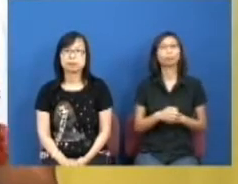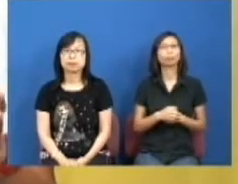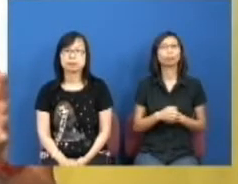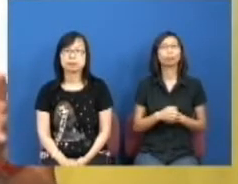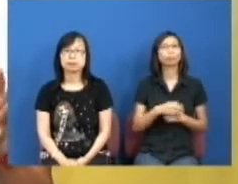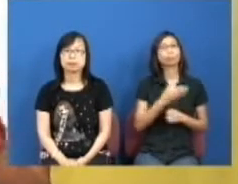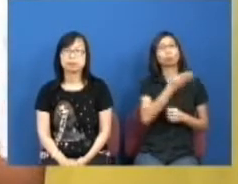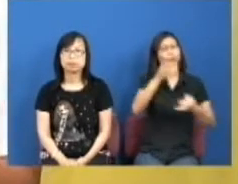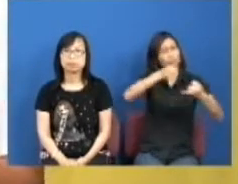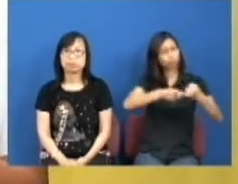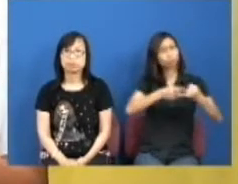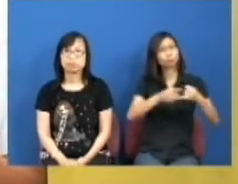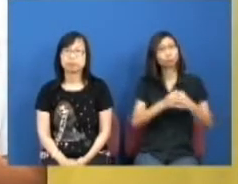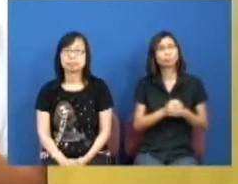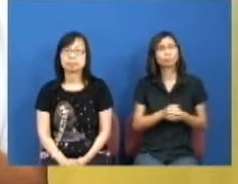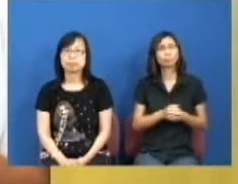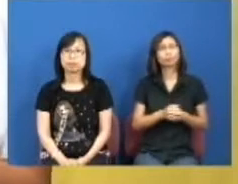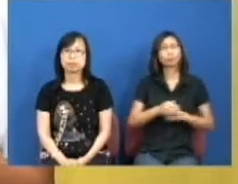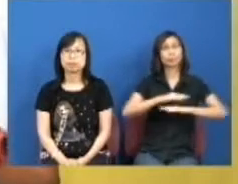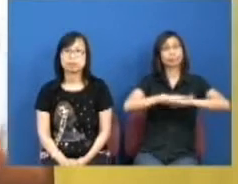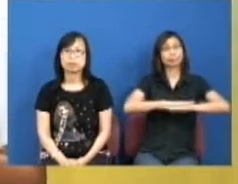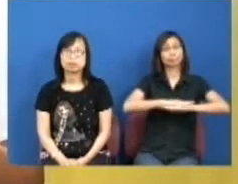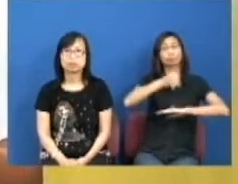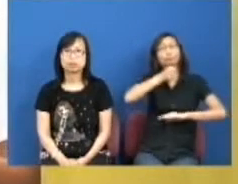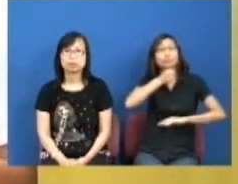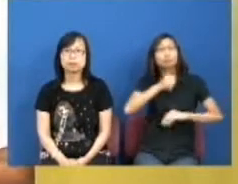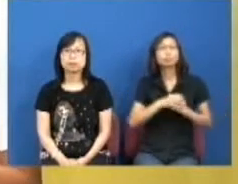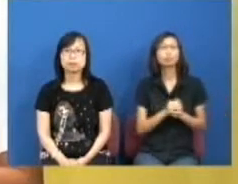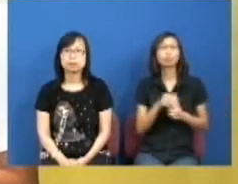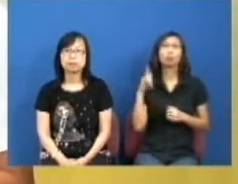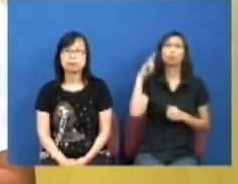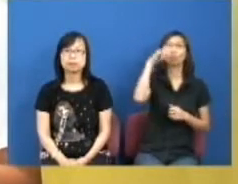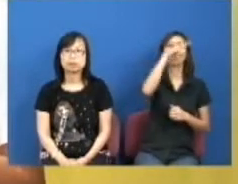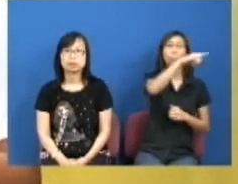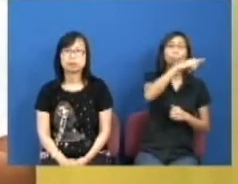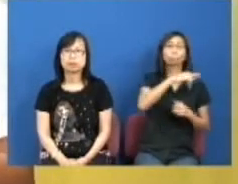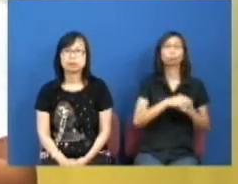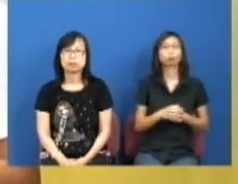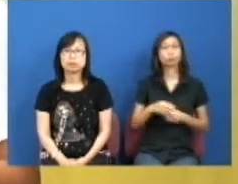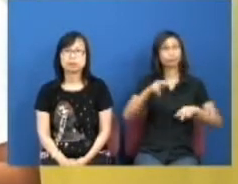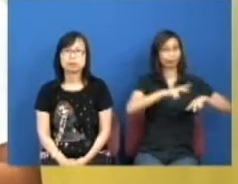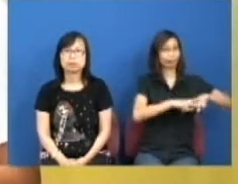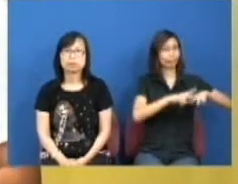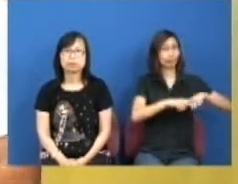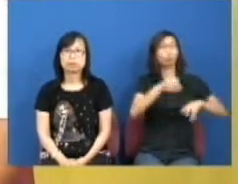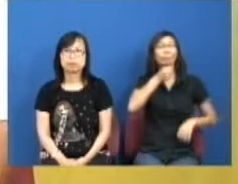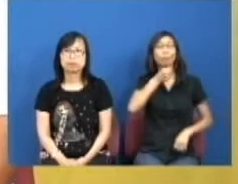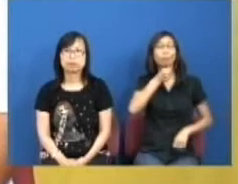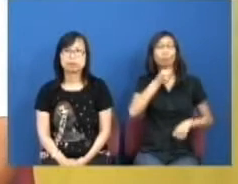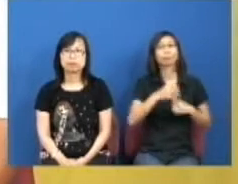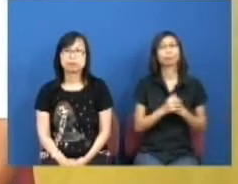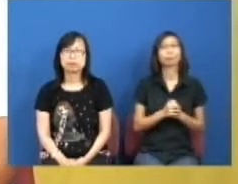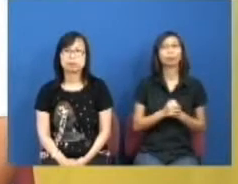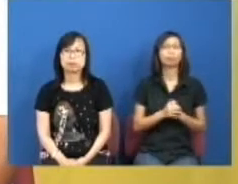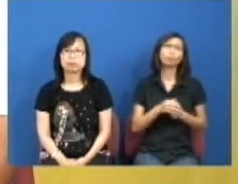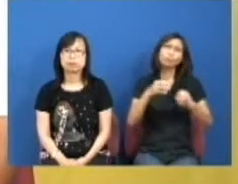新聞傳媒所講的反而很重視希拉里去到即係內地嘅訪問。咁但係你見到一個國